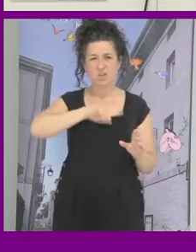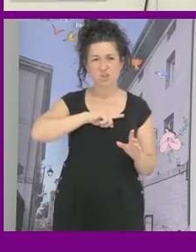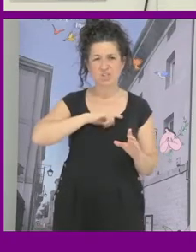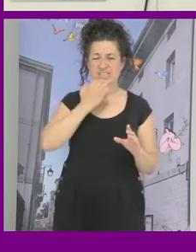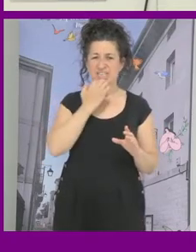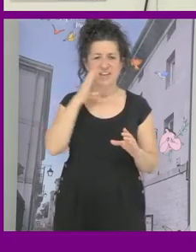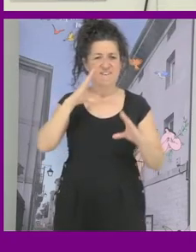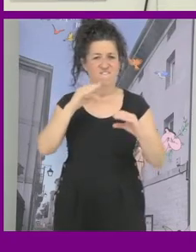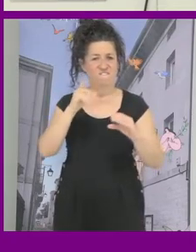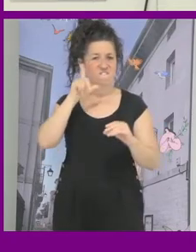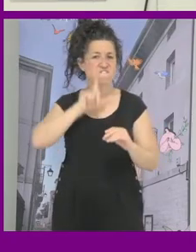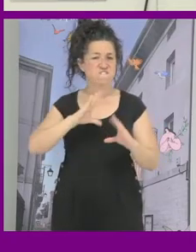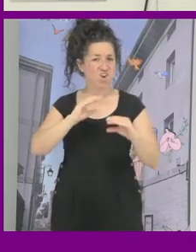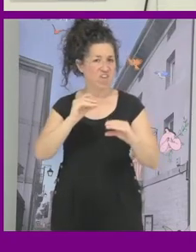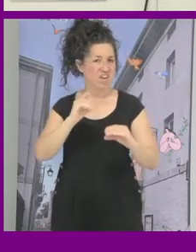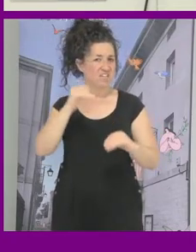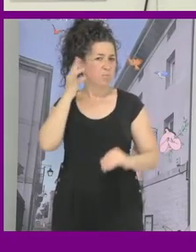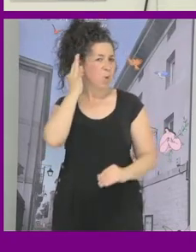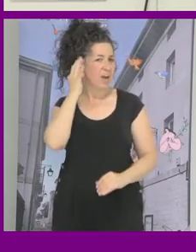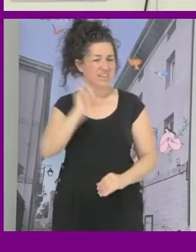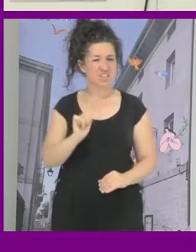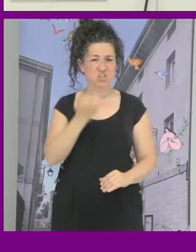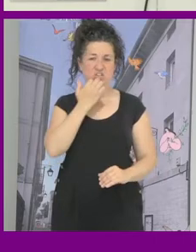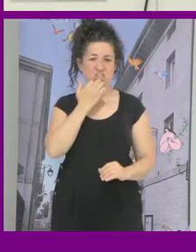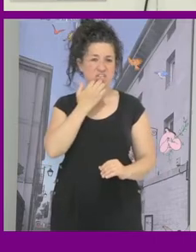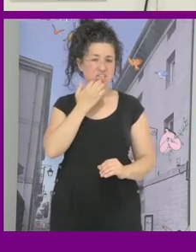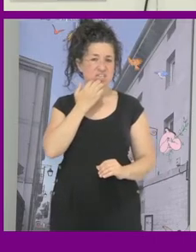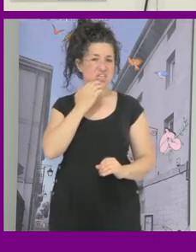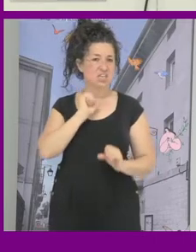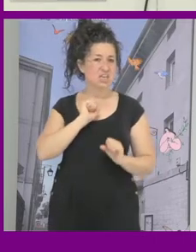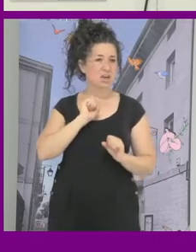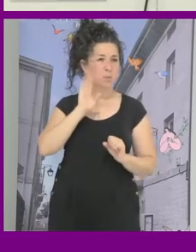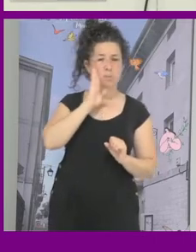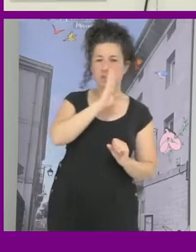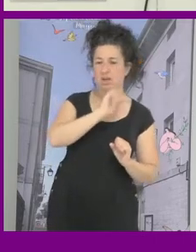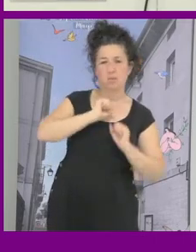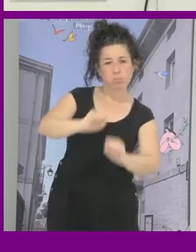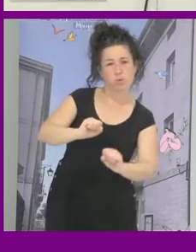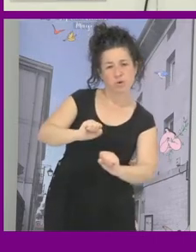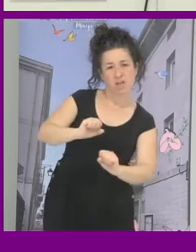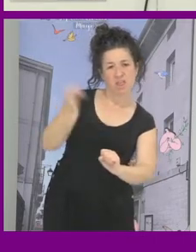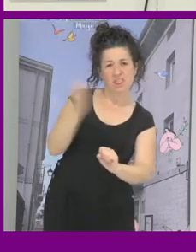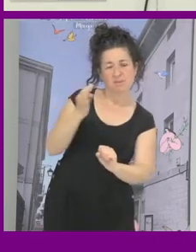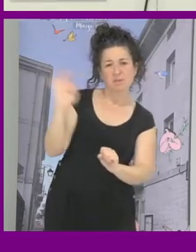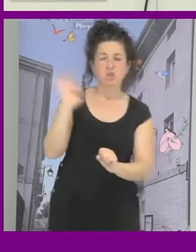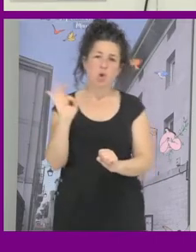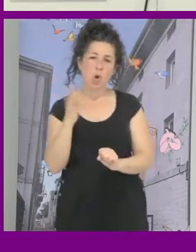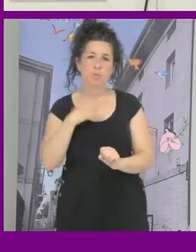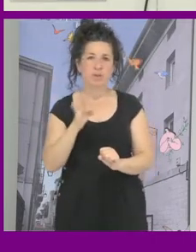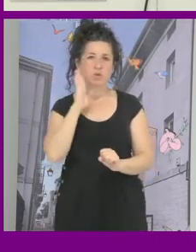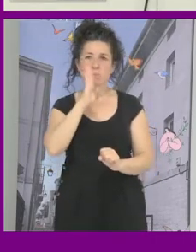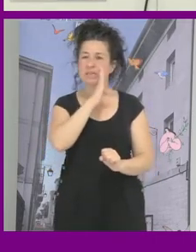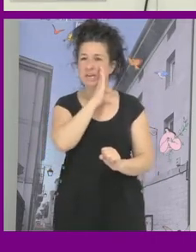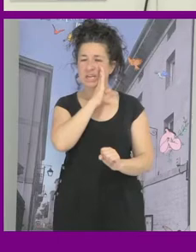emakumeak, desertoreak baldin bagara, ba, izan behar dugu amatasunaren desertore, edo aldugu amatasuna berplanteatu,